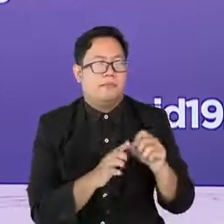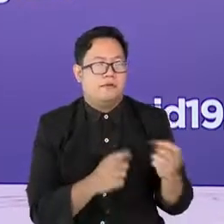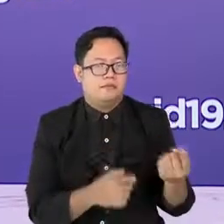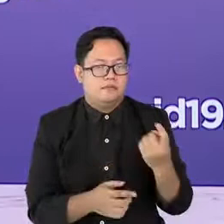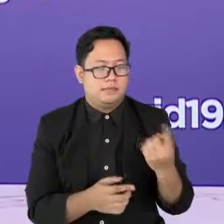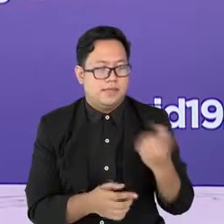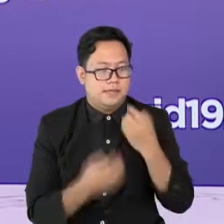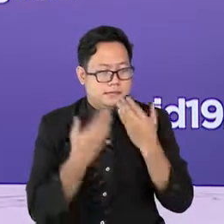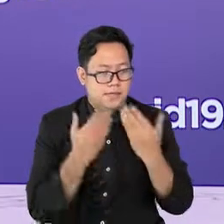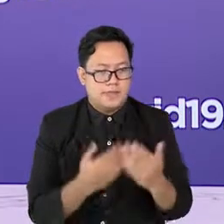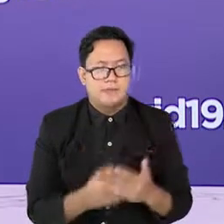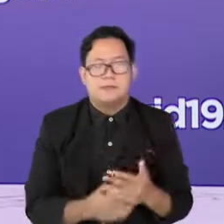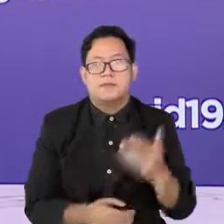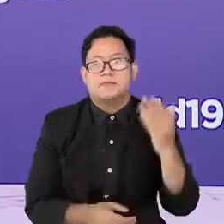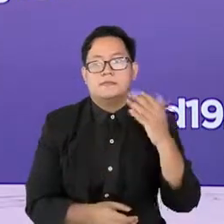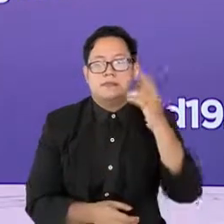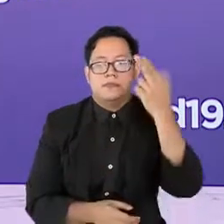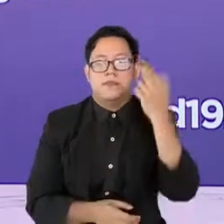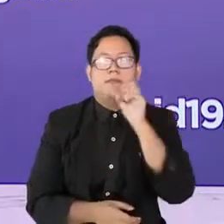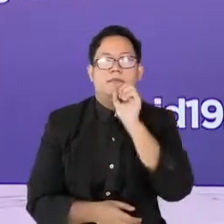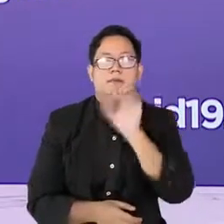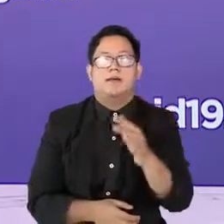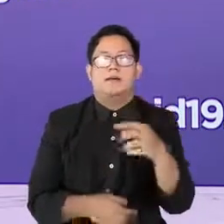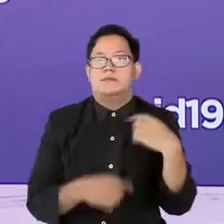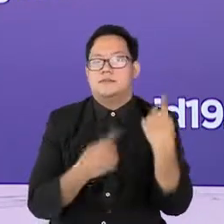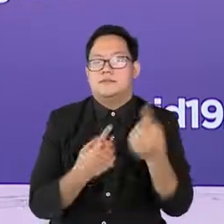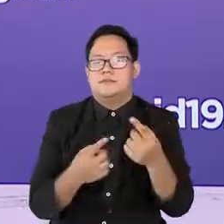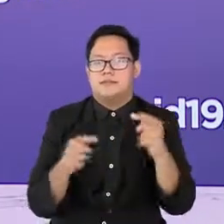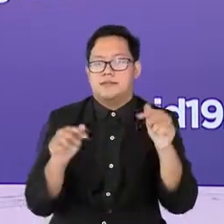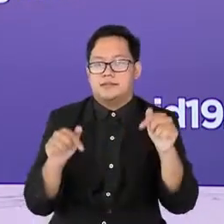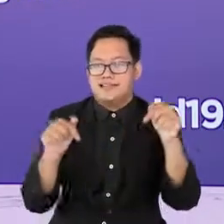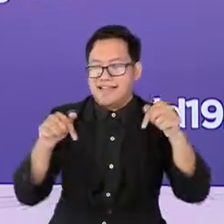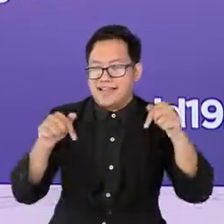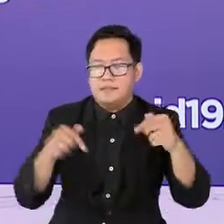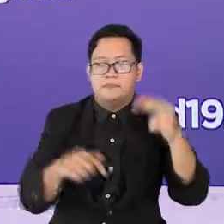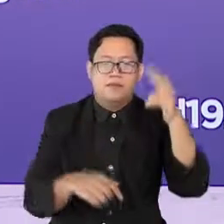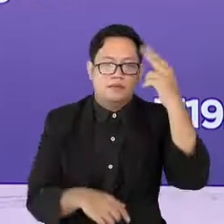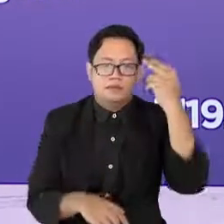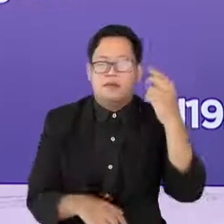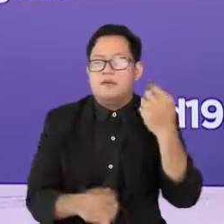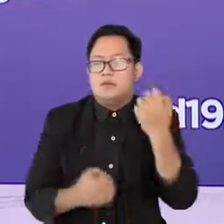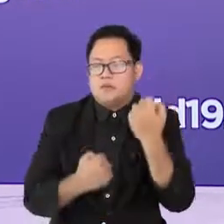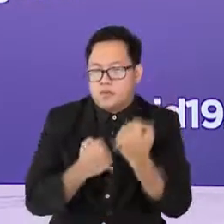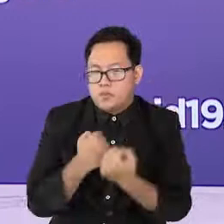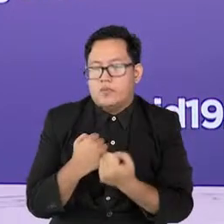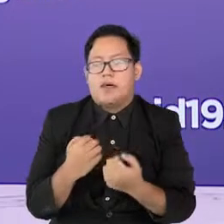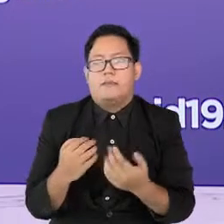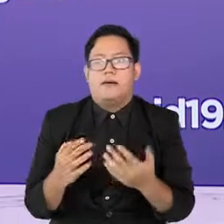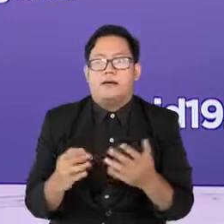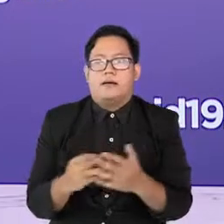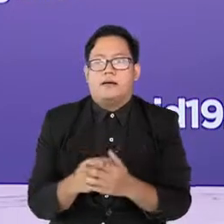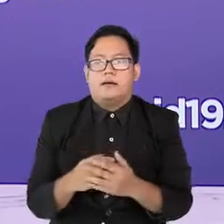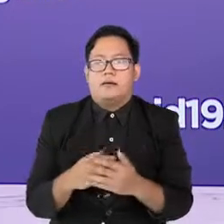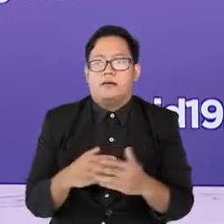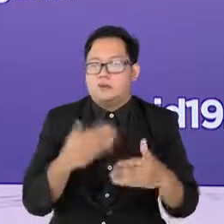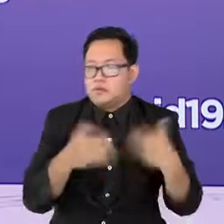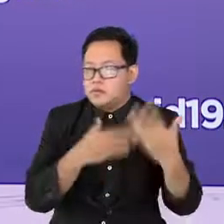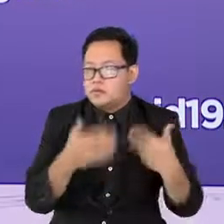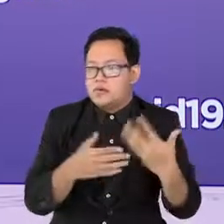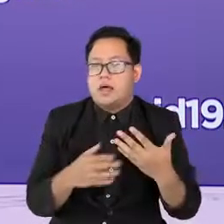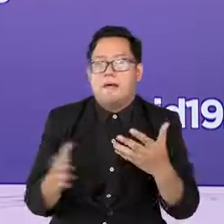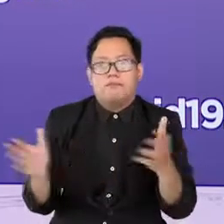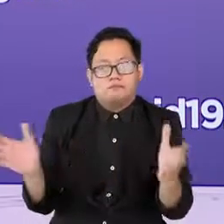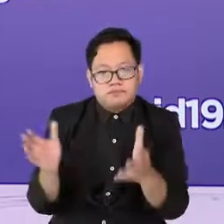yang telah disampaikan pemerintah Bahwa saat ini Pemerintah terus mendorong pencapaian interoperabilitas data